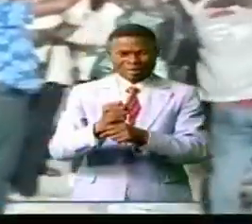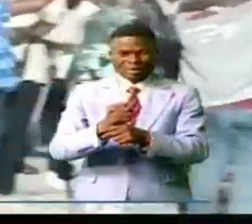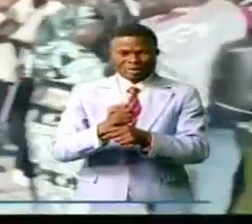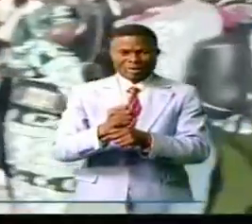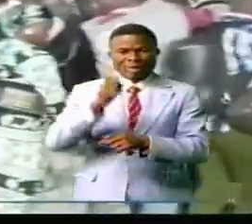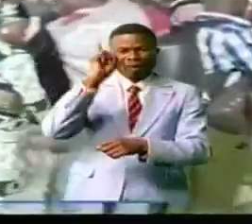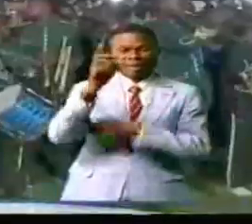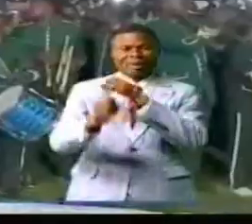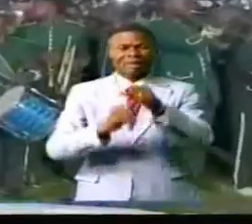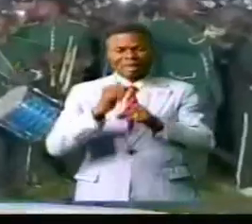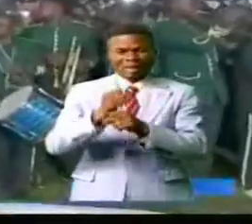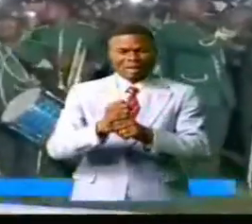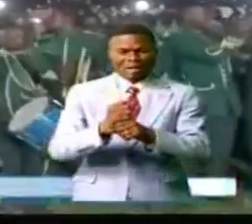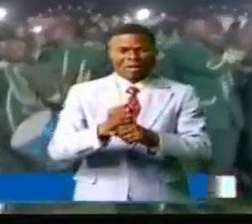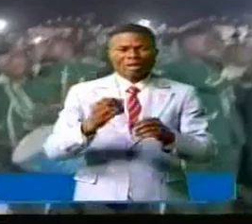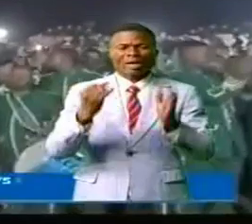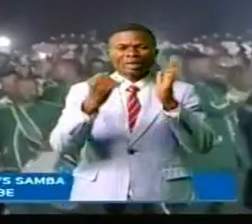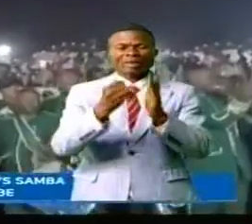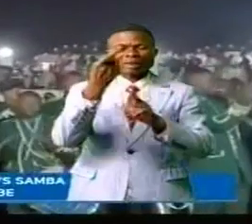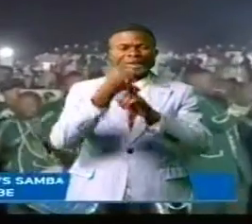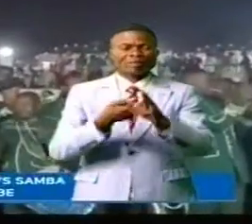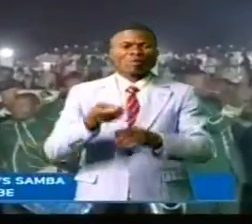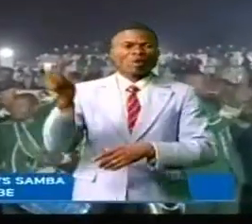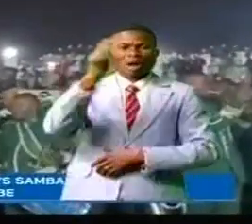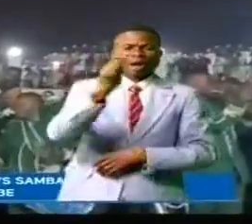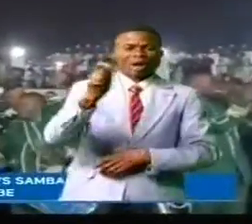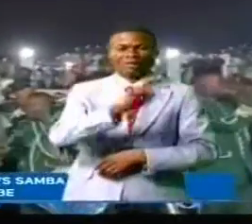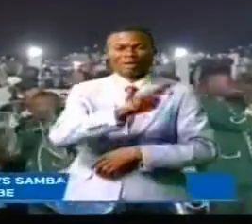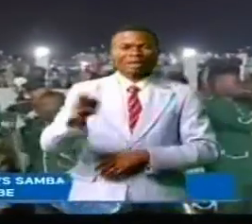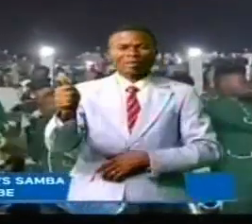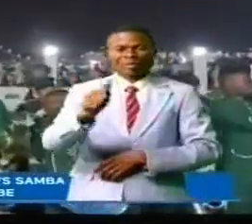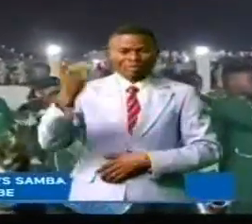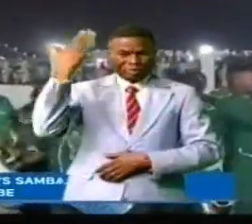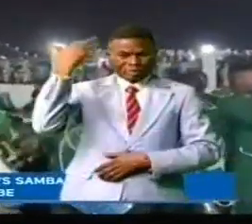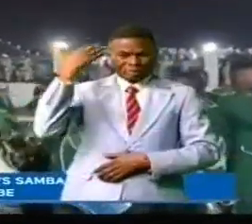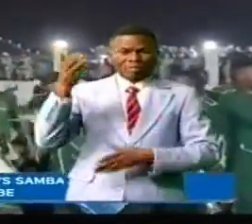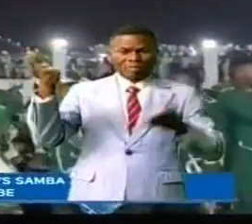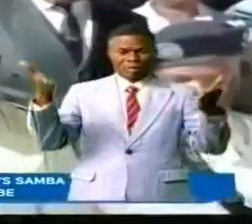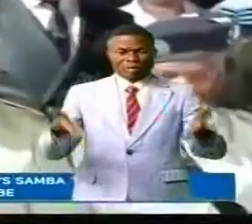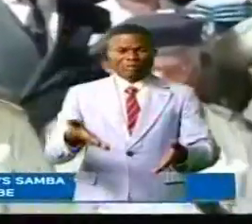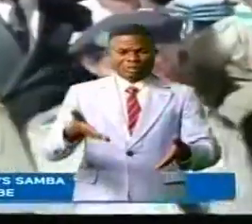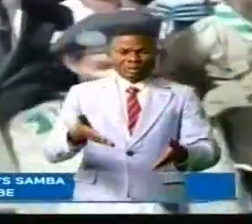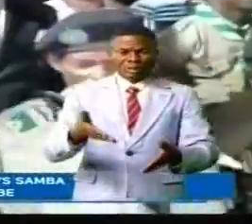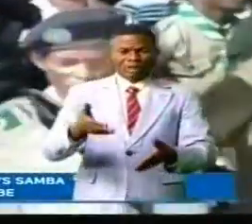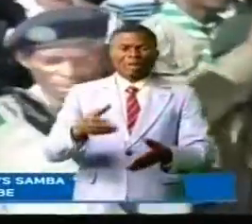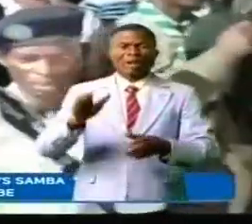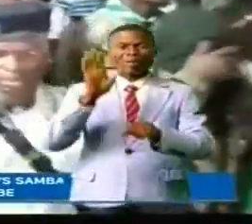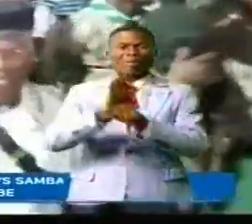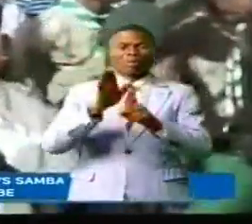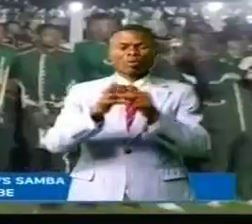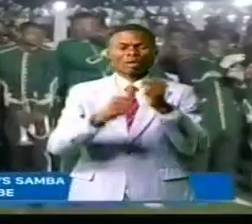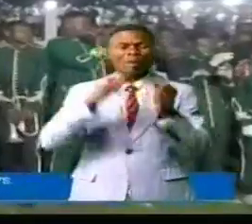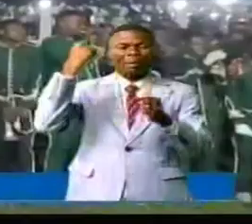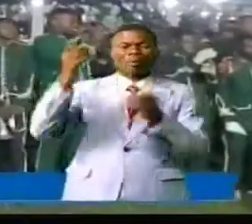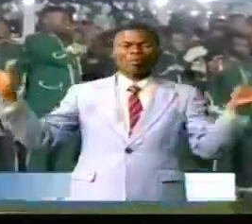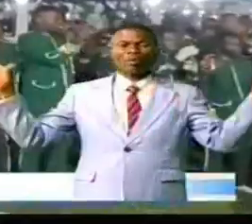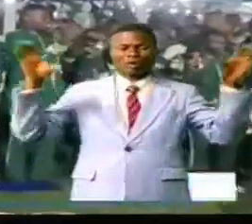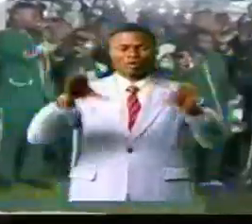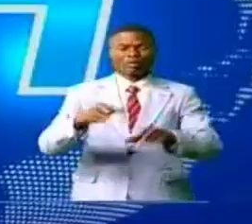le centenaire qui a eu lieu le 6 avril l'année dernière, en présence des délégués venus du monde entier.